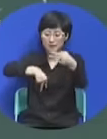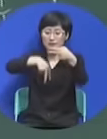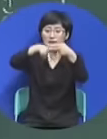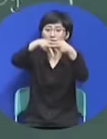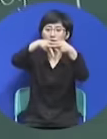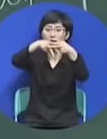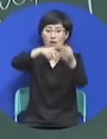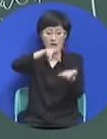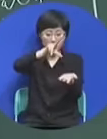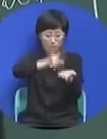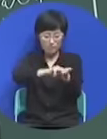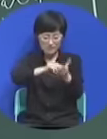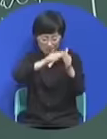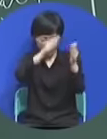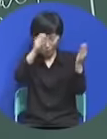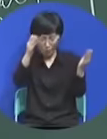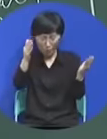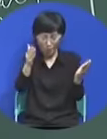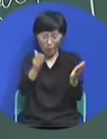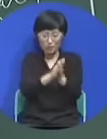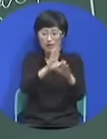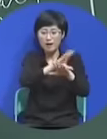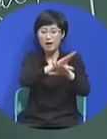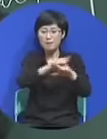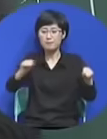문제를 해결했다.